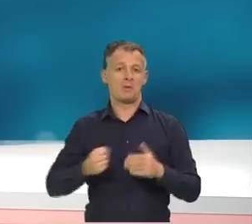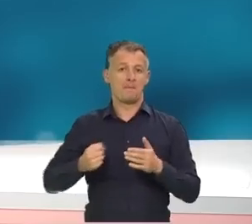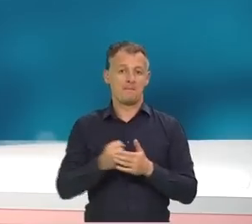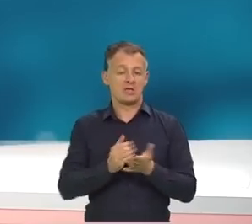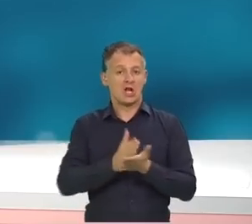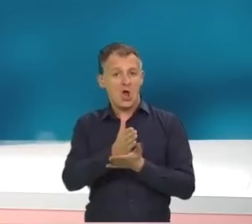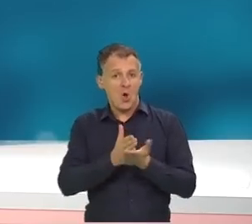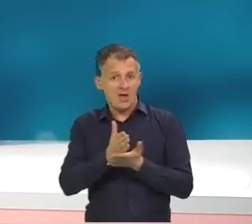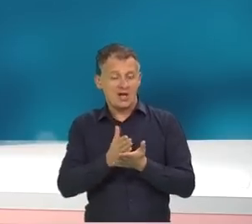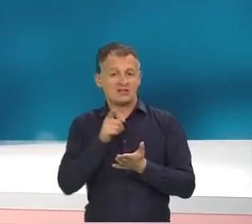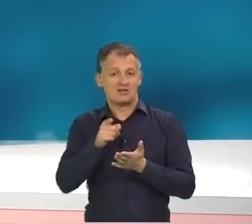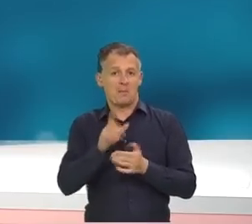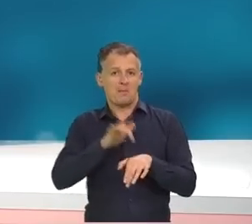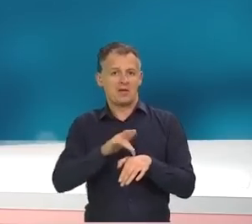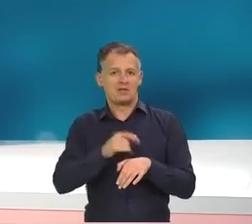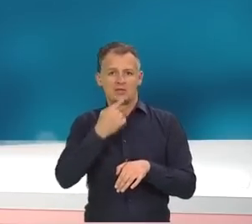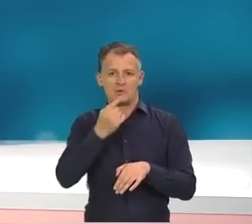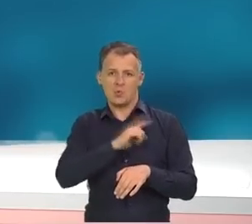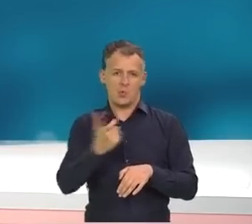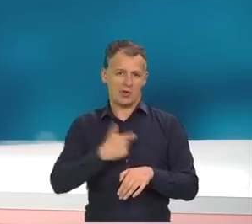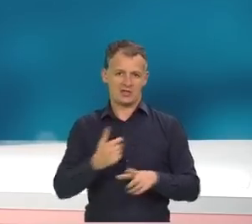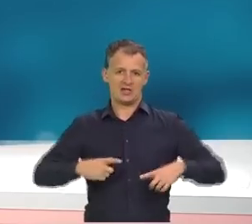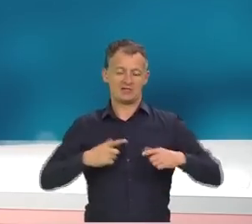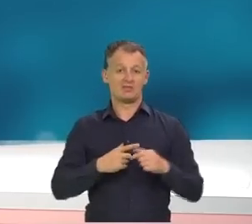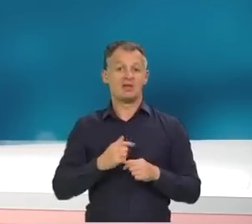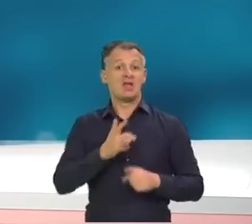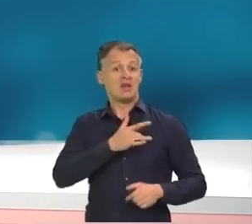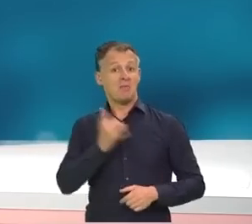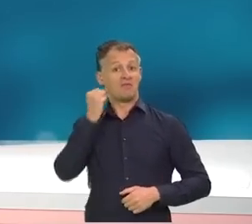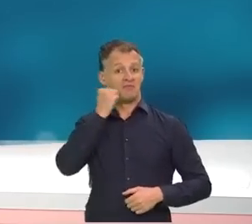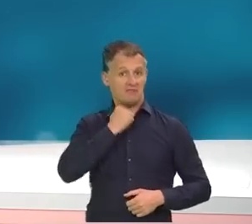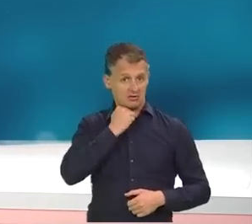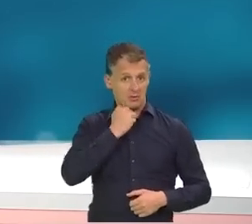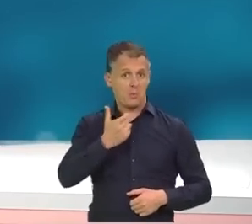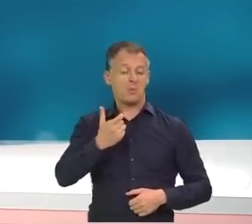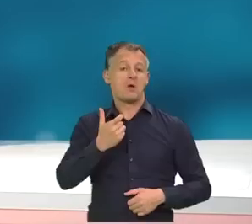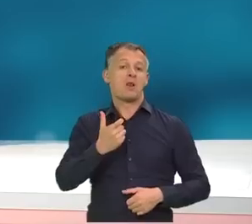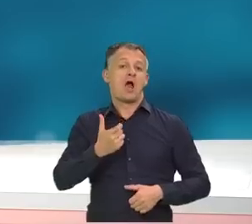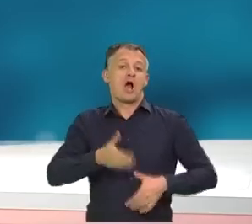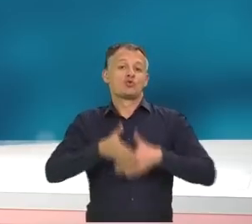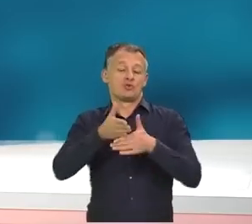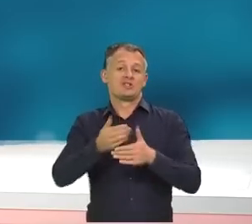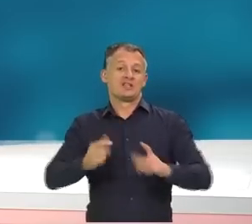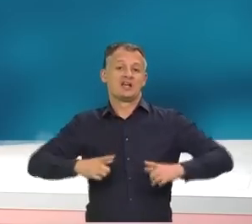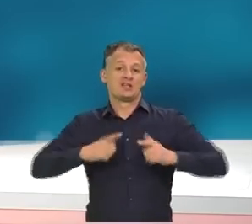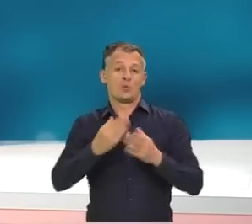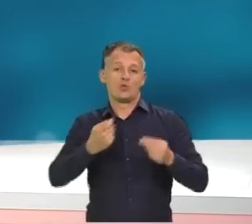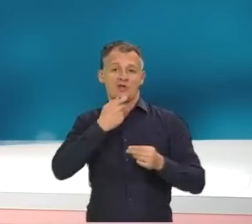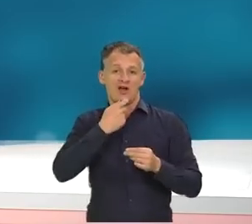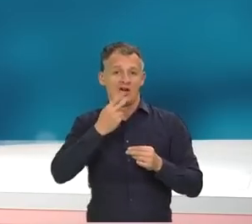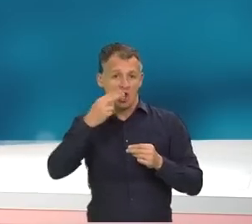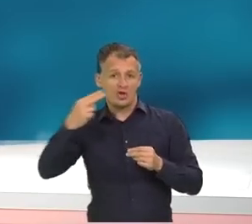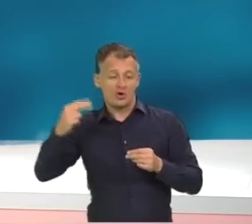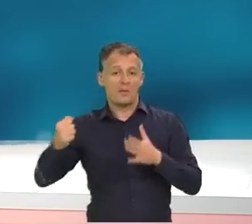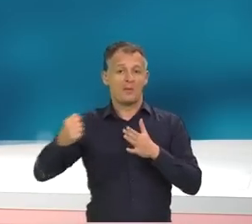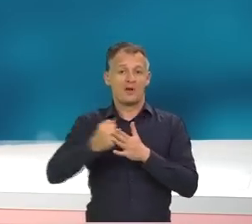medicii nu-i mai dădeau mult de trăit. Inima artificială i-a salvat însă viața și o poate ajuta să trăiască mulți ani de acum încolo, până când